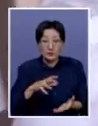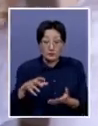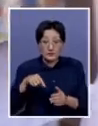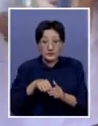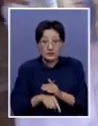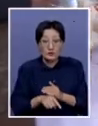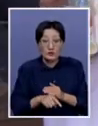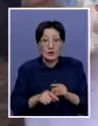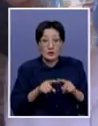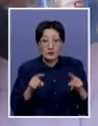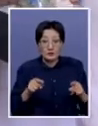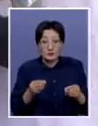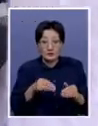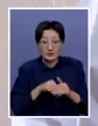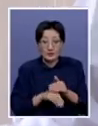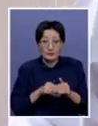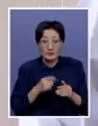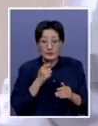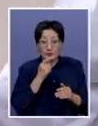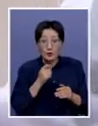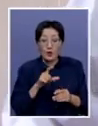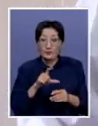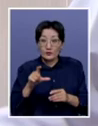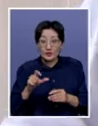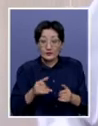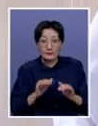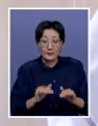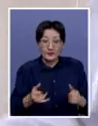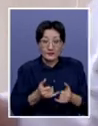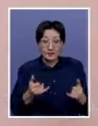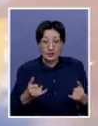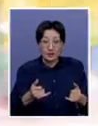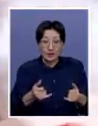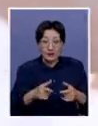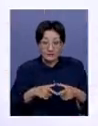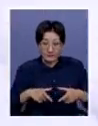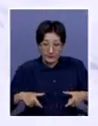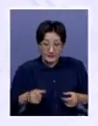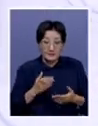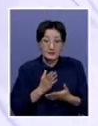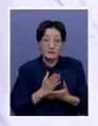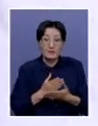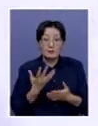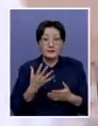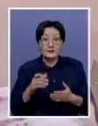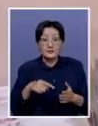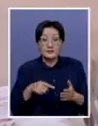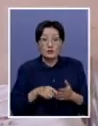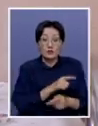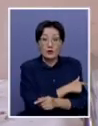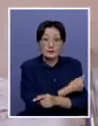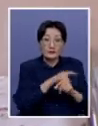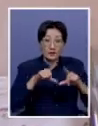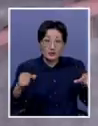ішіне жүрге қоры, емізік, бөтілгі және балаларға арналған гигиена құралдары салынған. 5-ші қалалық емхана